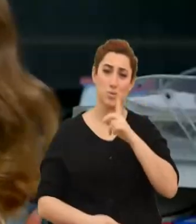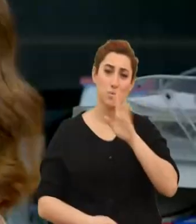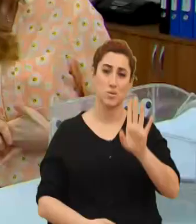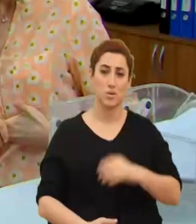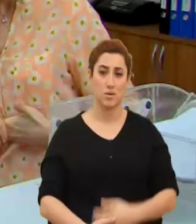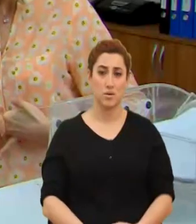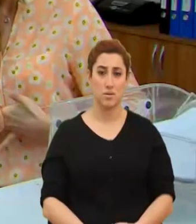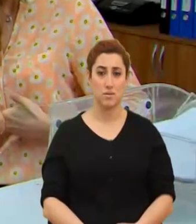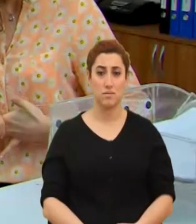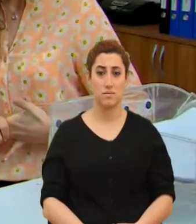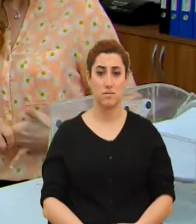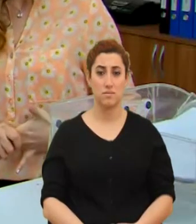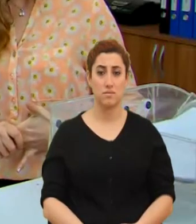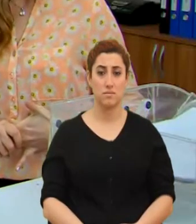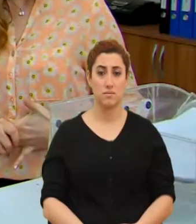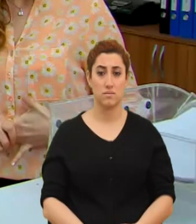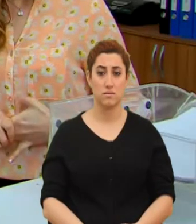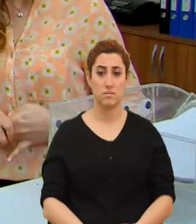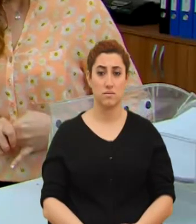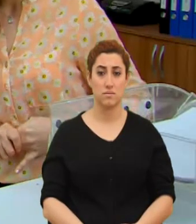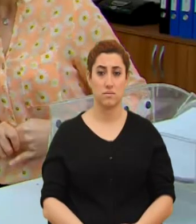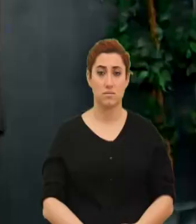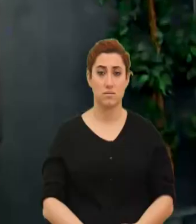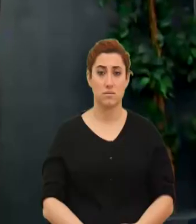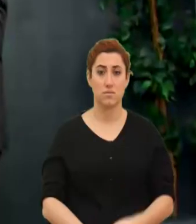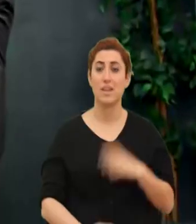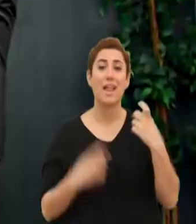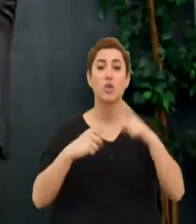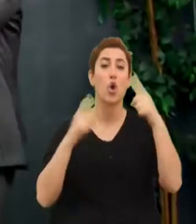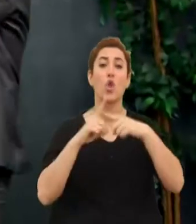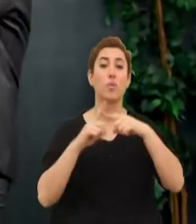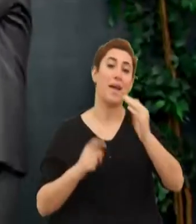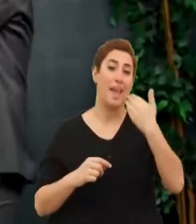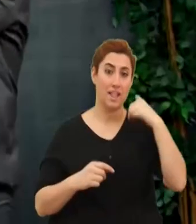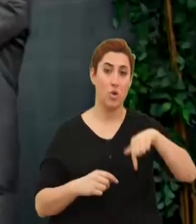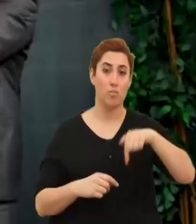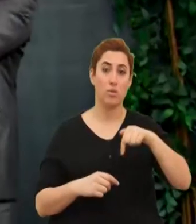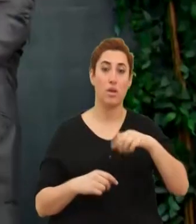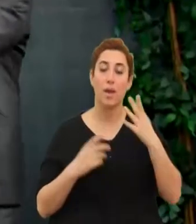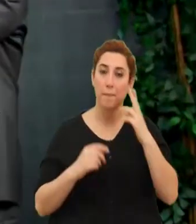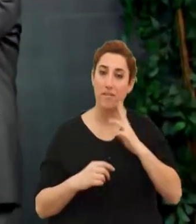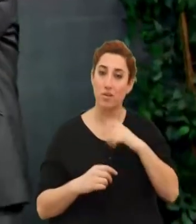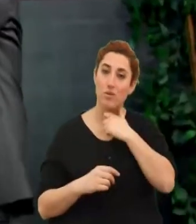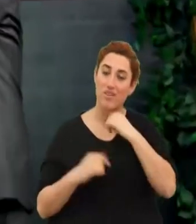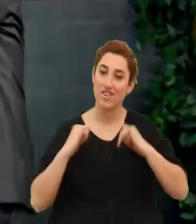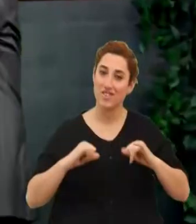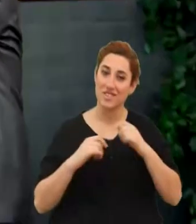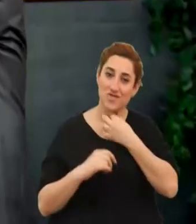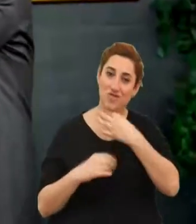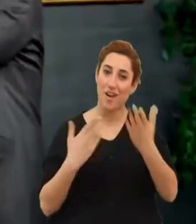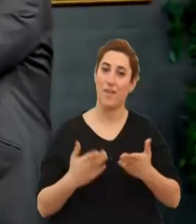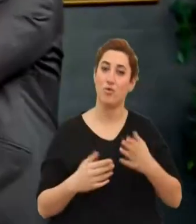Sus. Müdür odasına bakıyor. Nerede o Tuğba? Getirin onu buraya. Ya beyefendi lütfen rica ediyorum